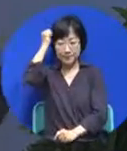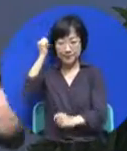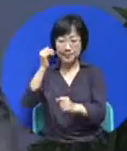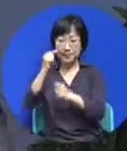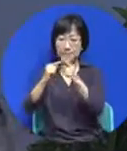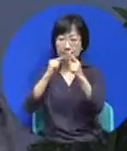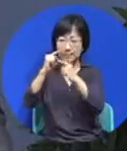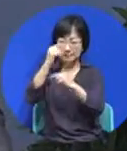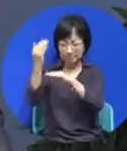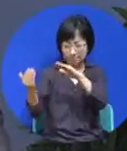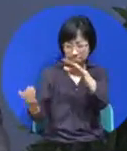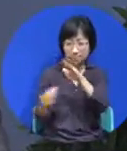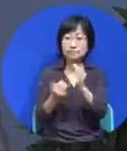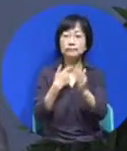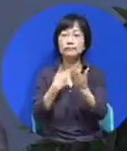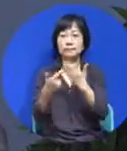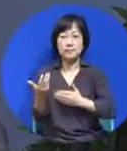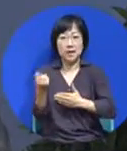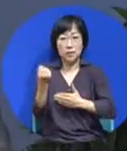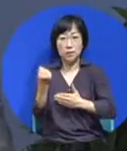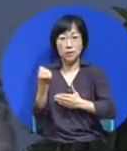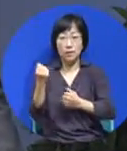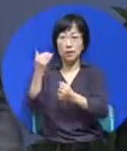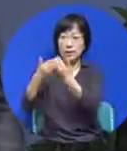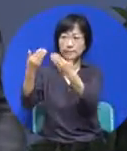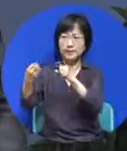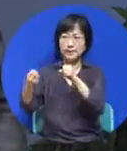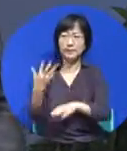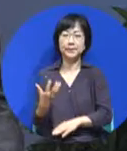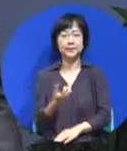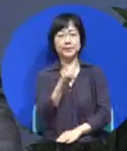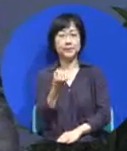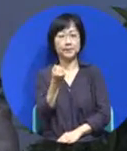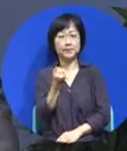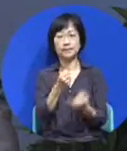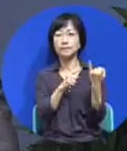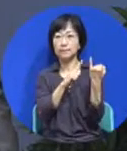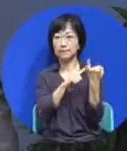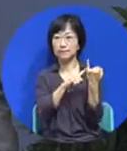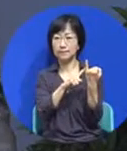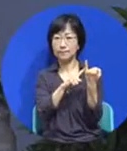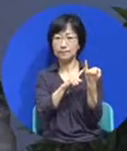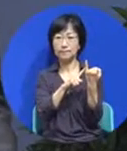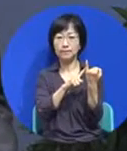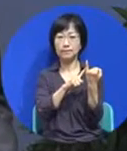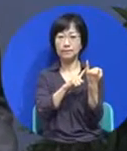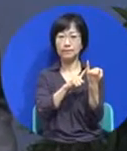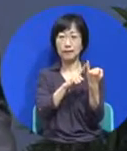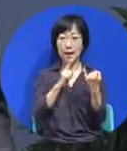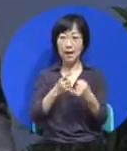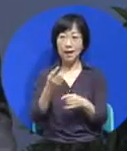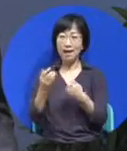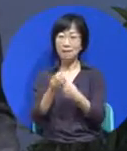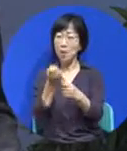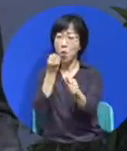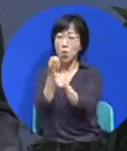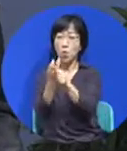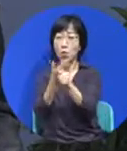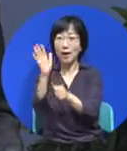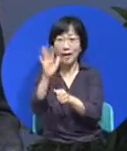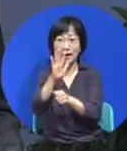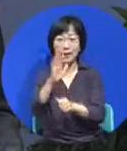갖고 있는 겁니다. Esther had the word of God. She understood the fulfillment of the word, and she really had the answer. 저희 집에 잔치를